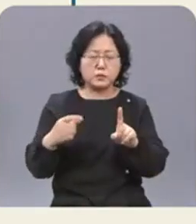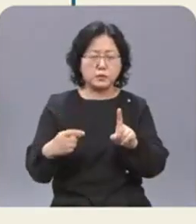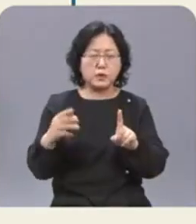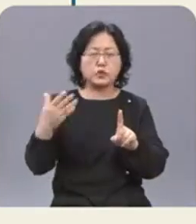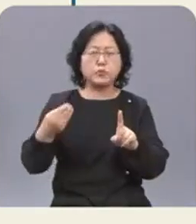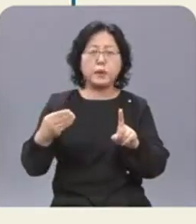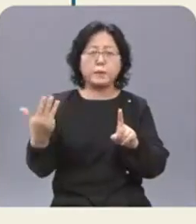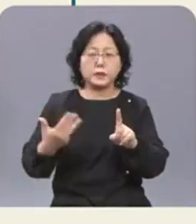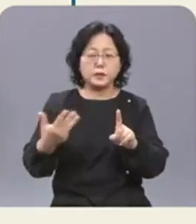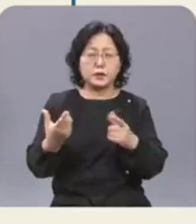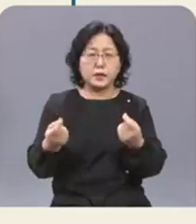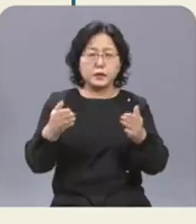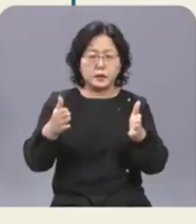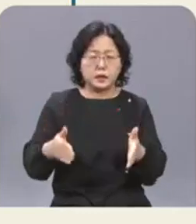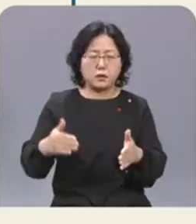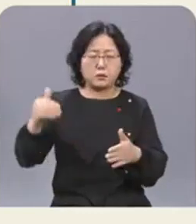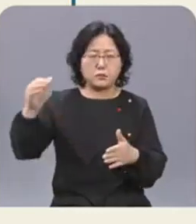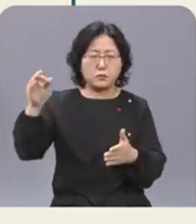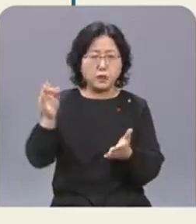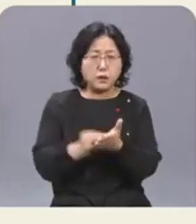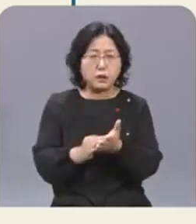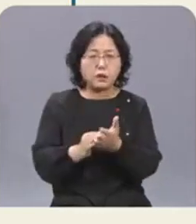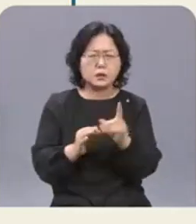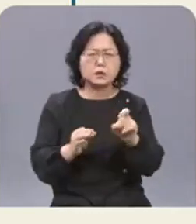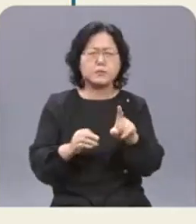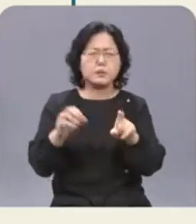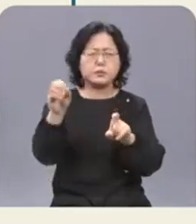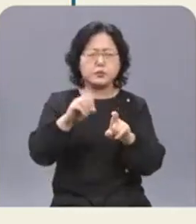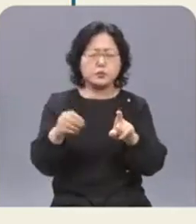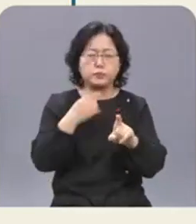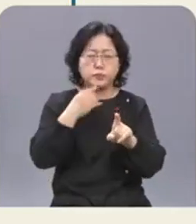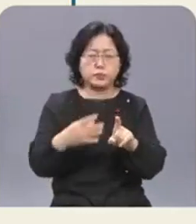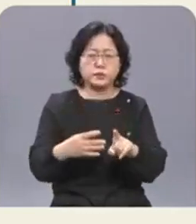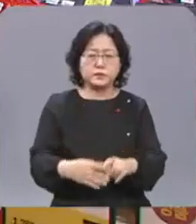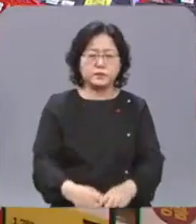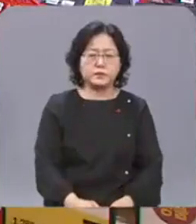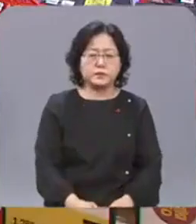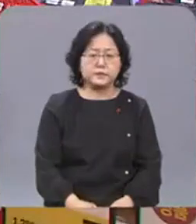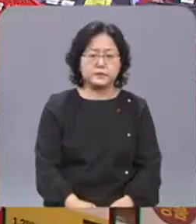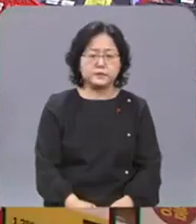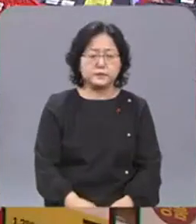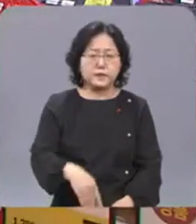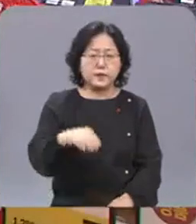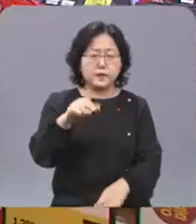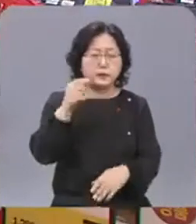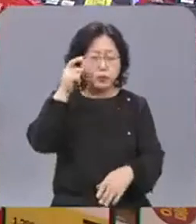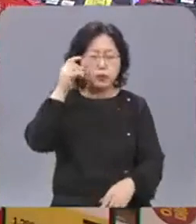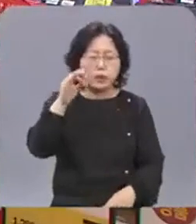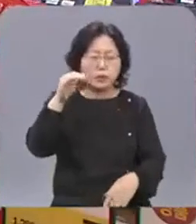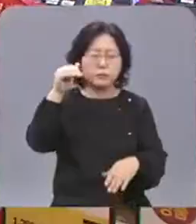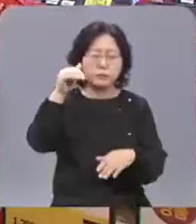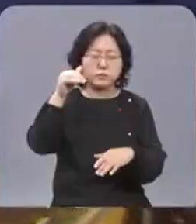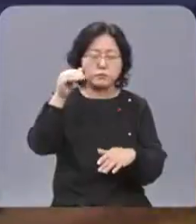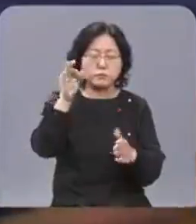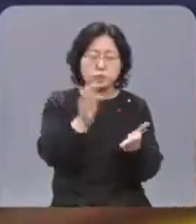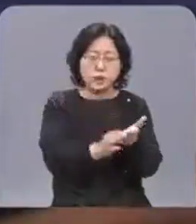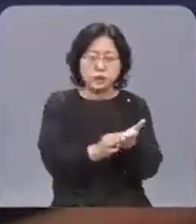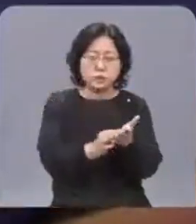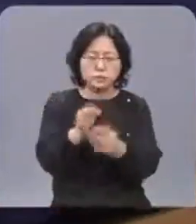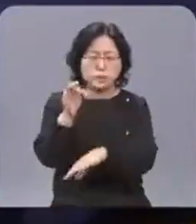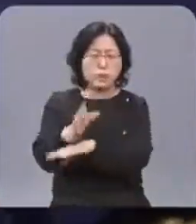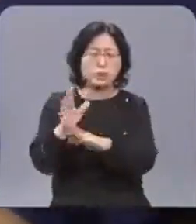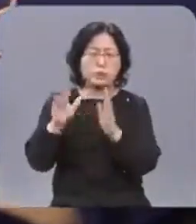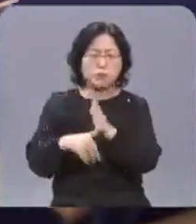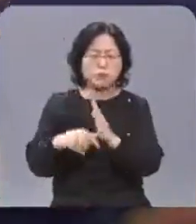98,000원가량. 같은 기간 감소폭은 11%에 그쳤습니다. 속값이 떨어져도 사는